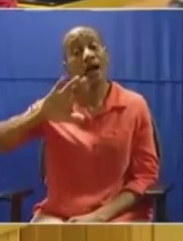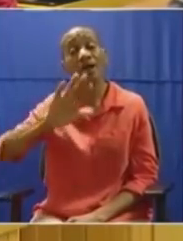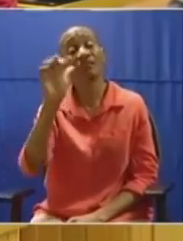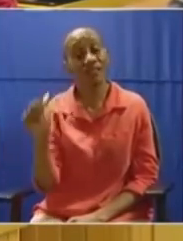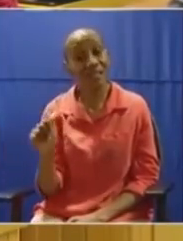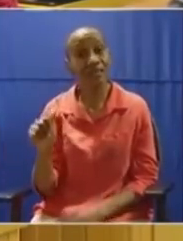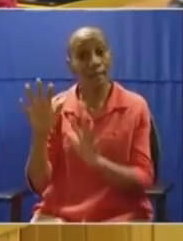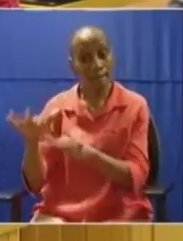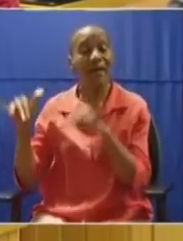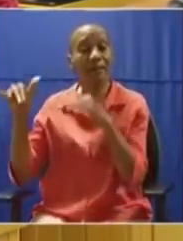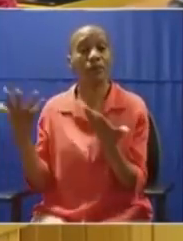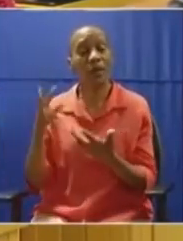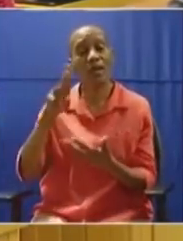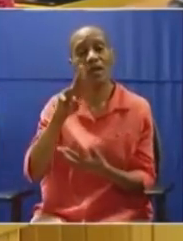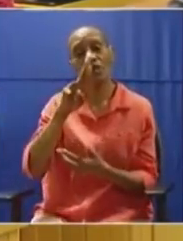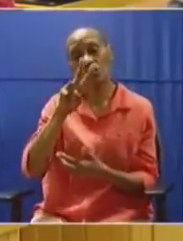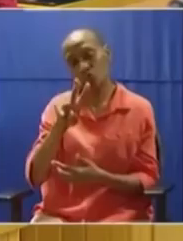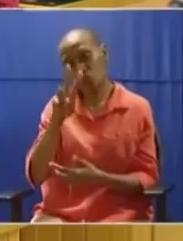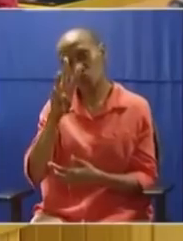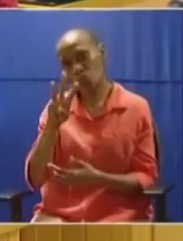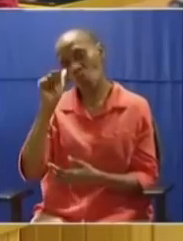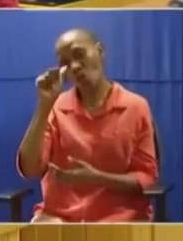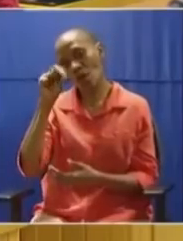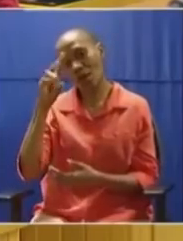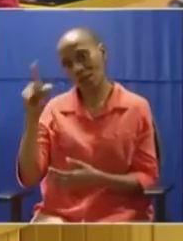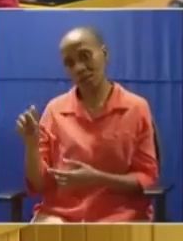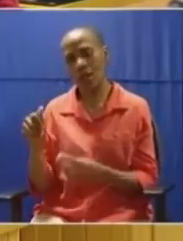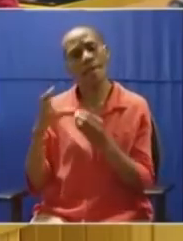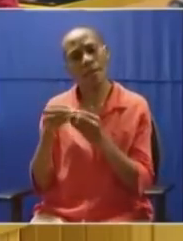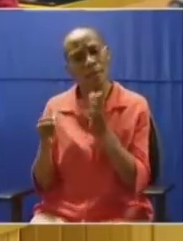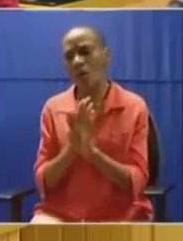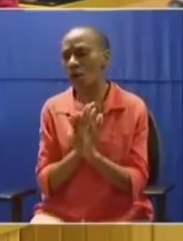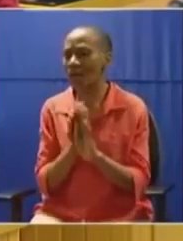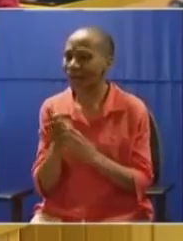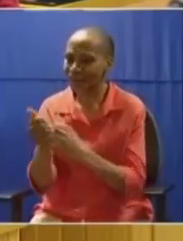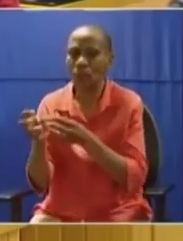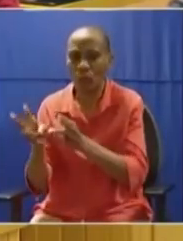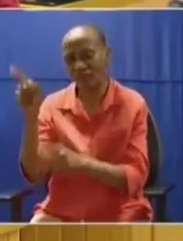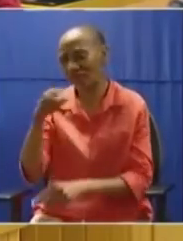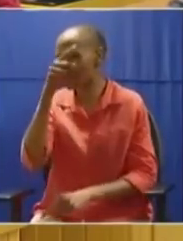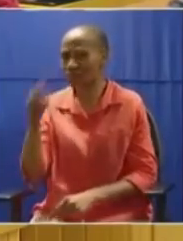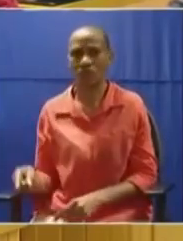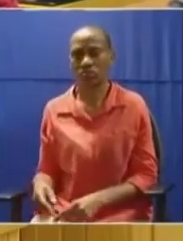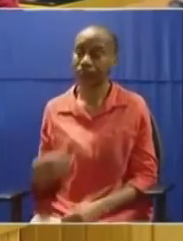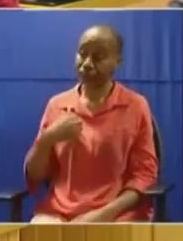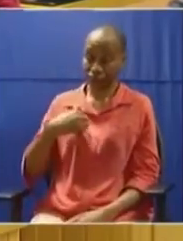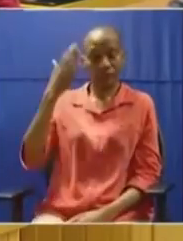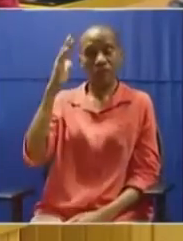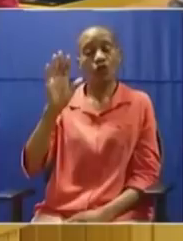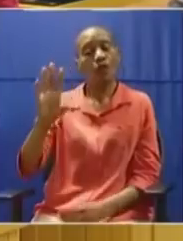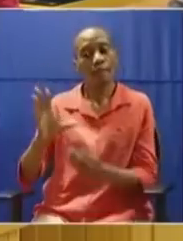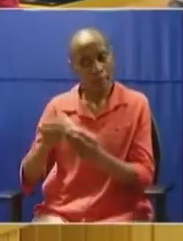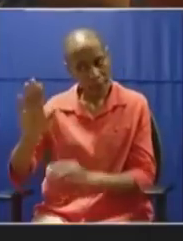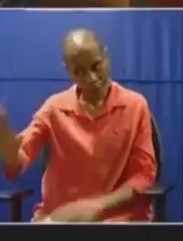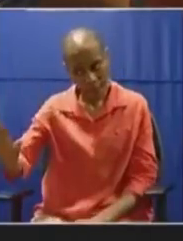Kigali, Rwanda. De komander-in is de mislead. Dus we zijn ervan van dat, Meneer, Meneer. Hij is niet ervan.